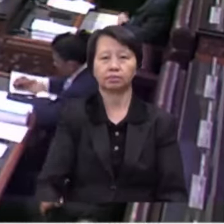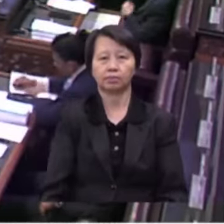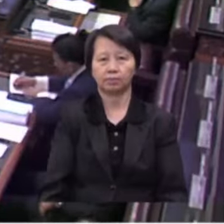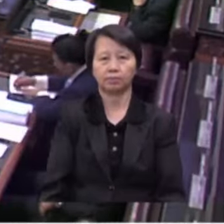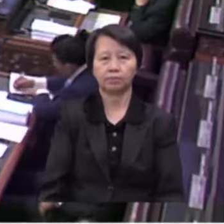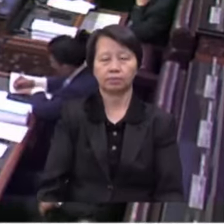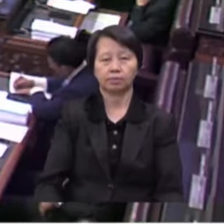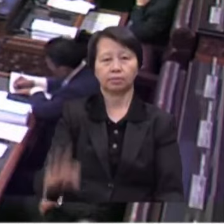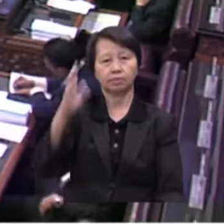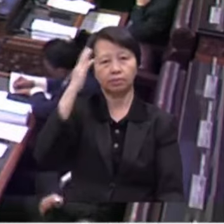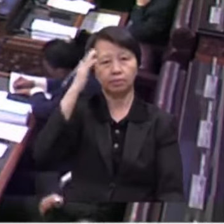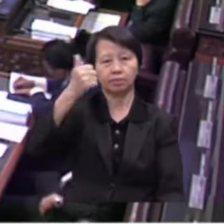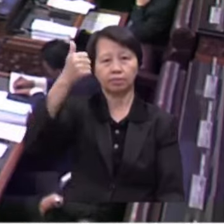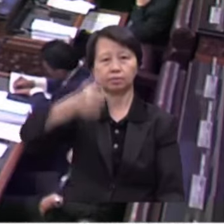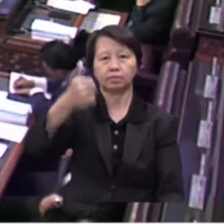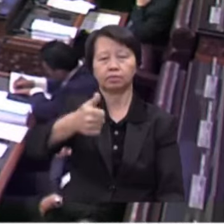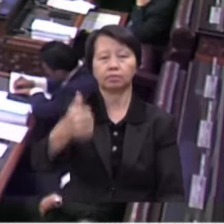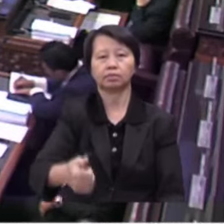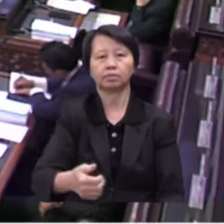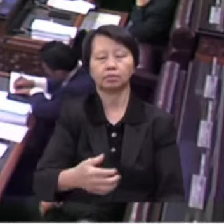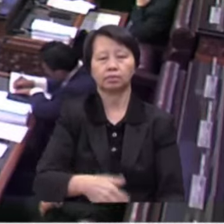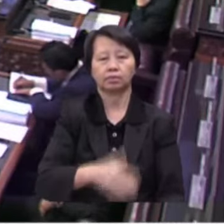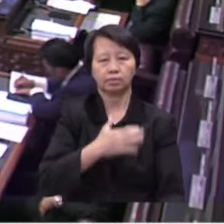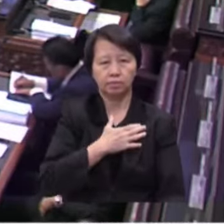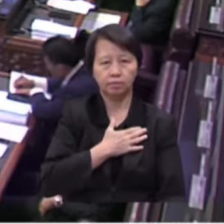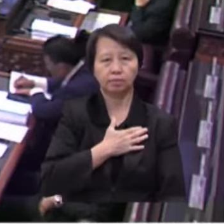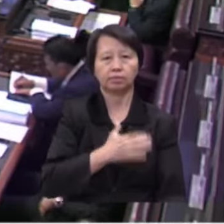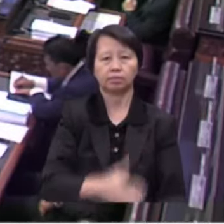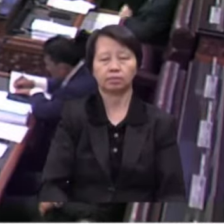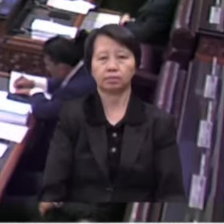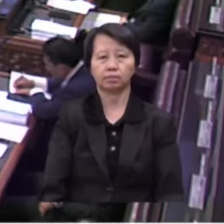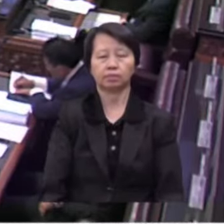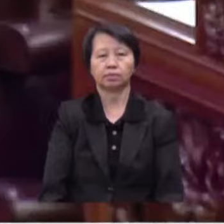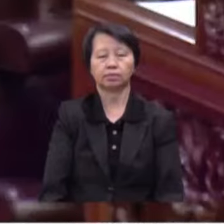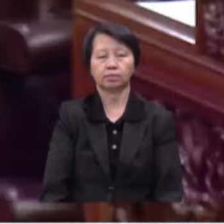Assalamualaikum warahmatullahi wabarakatuh salam sejahtera